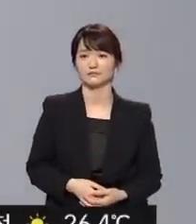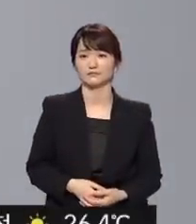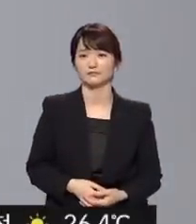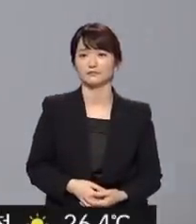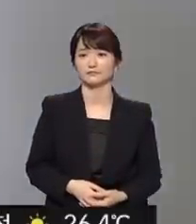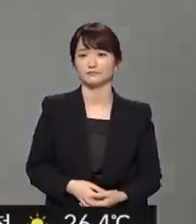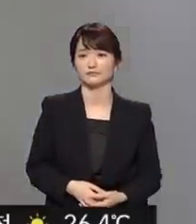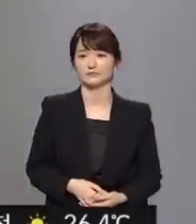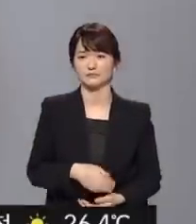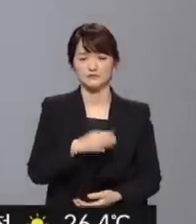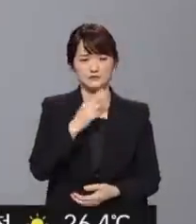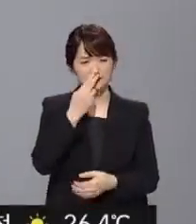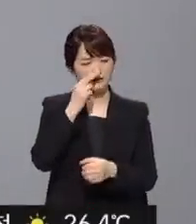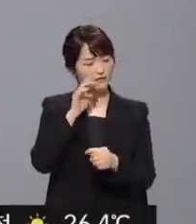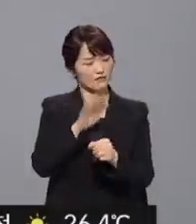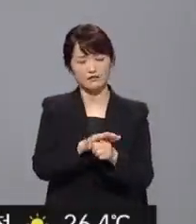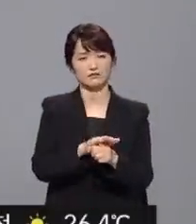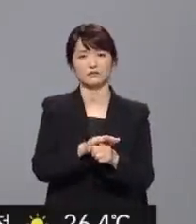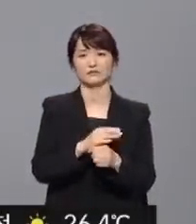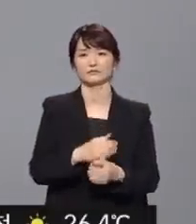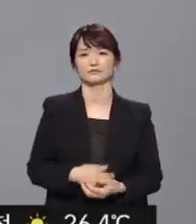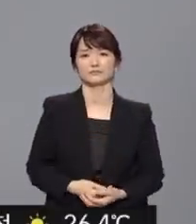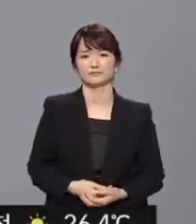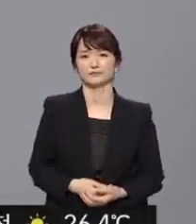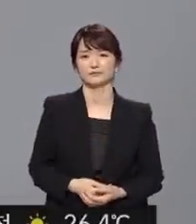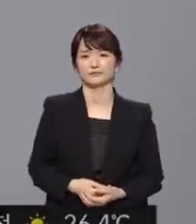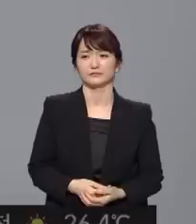없네. 진짜.